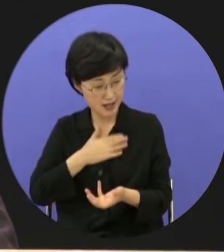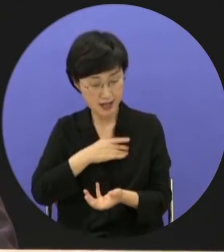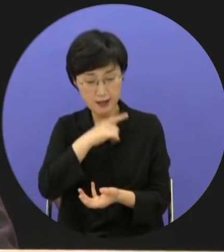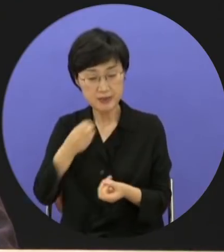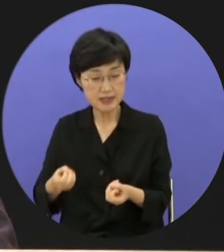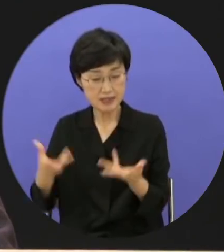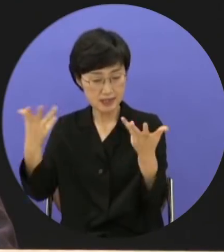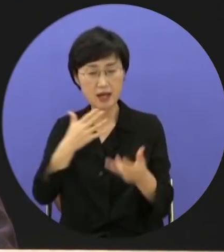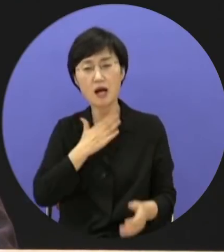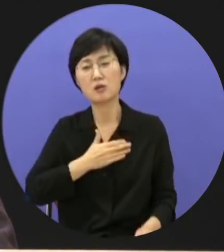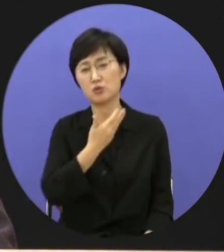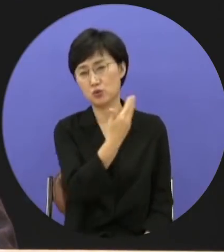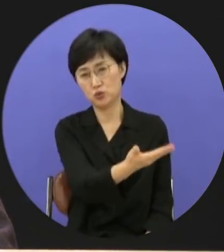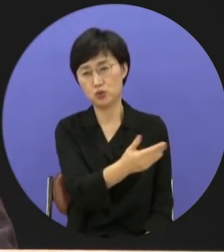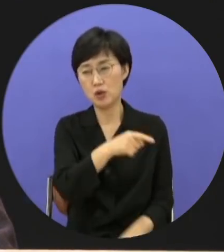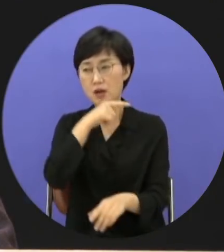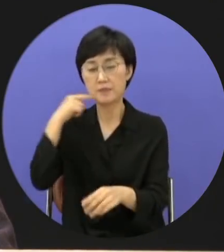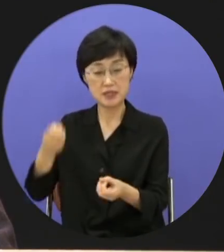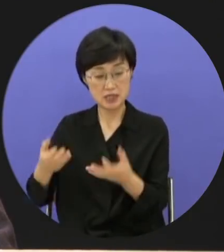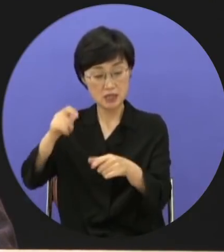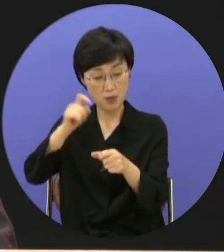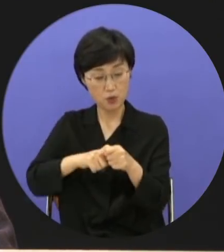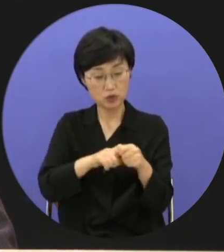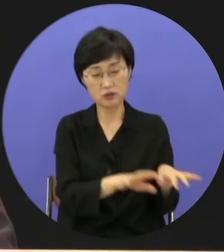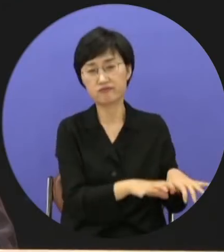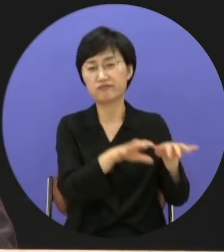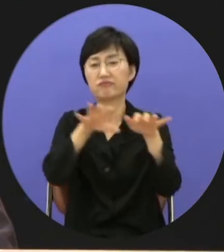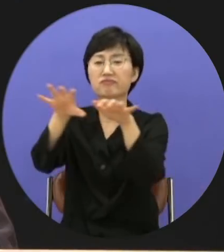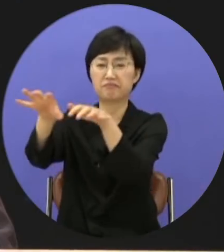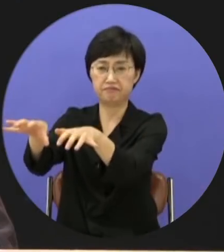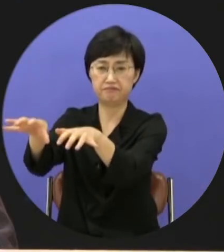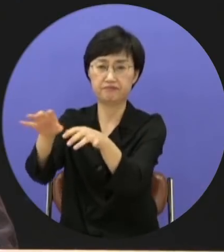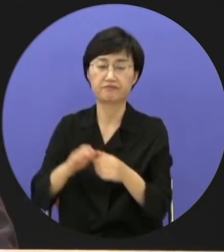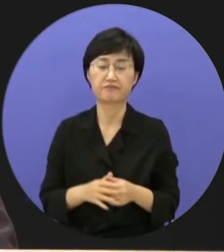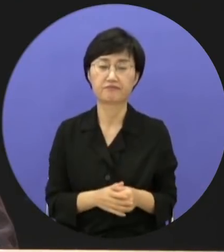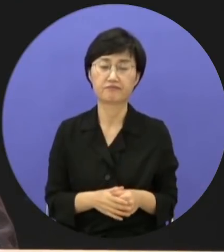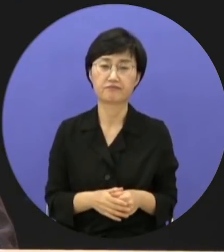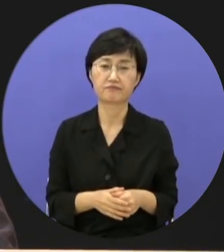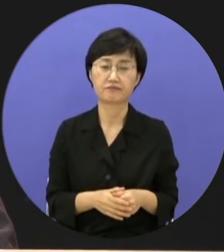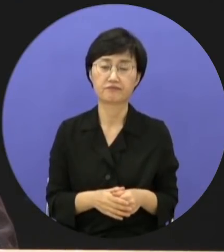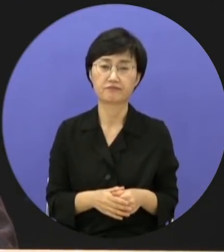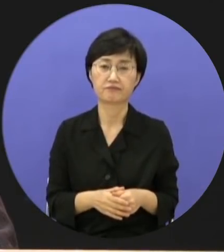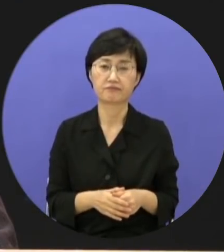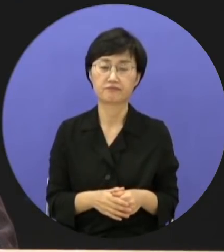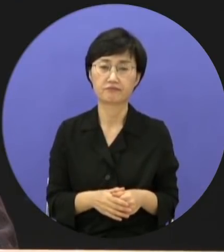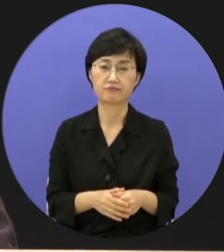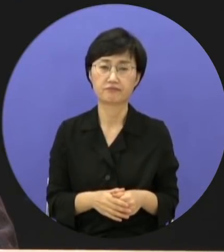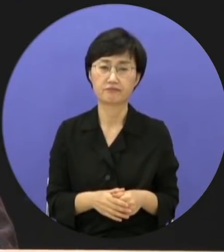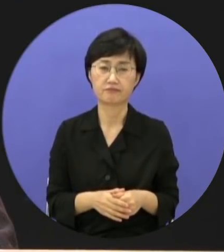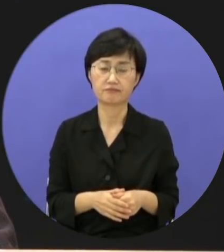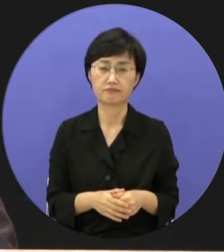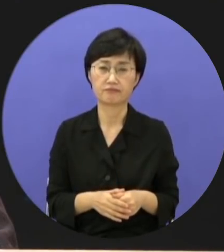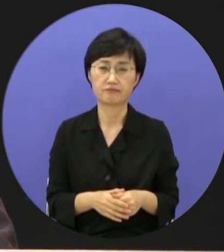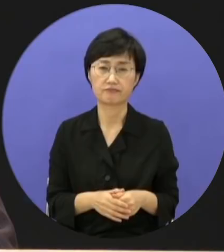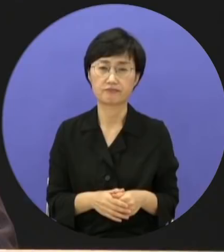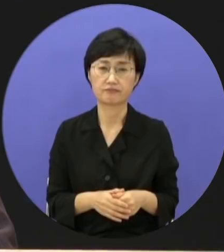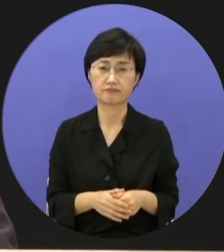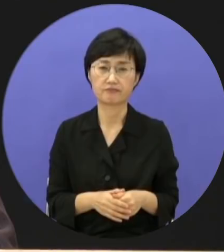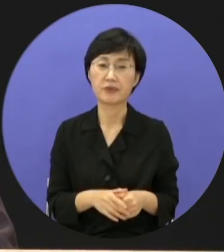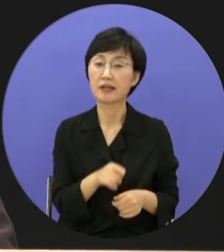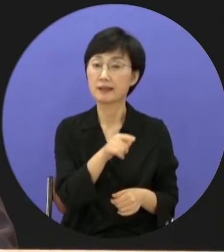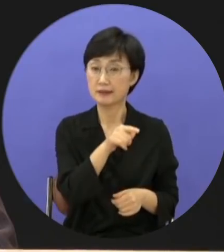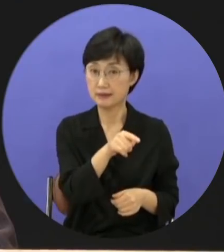them in Exodus 3:18, when they were still enslaved, go and tell Pharaoh that you will go and give a blood sacrifice. 이때